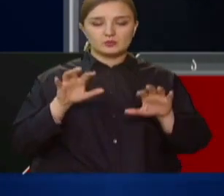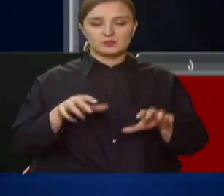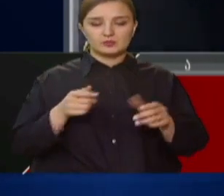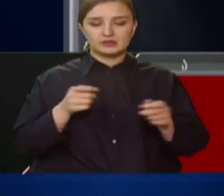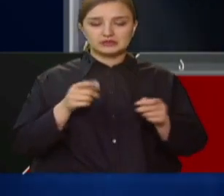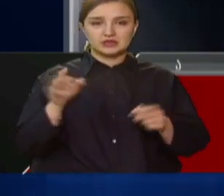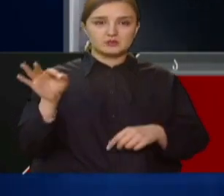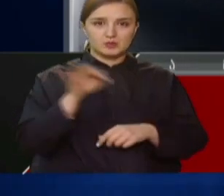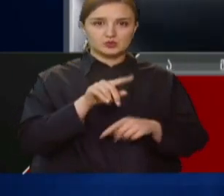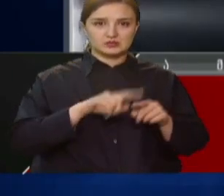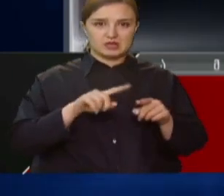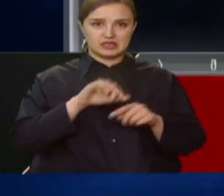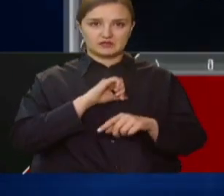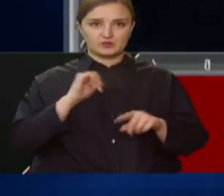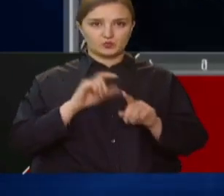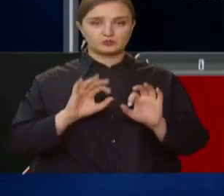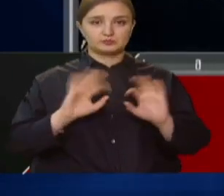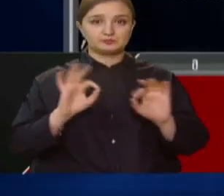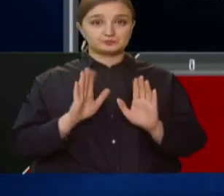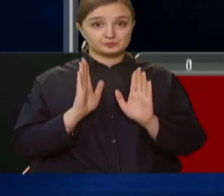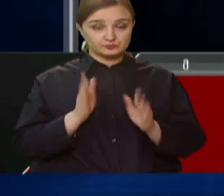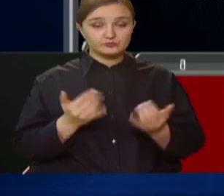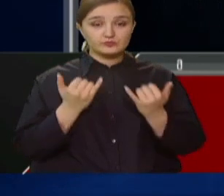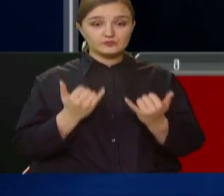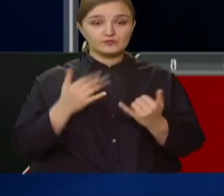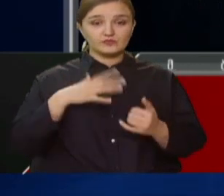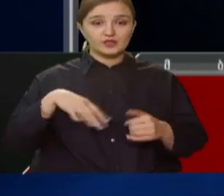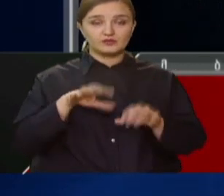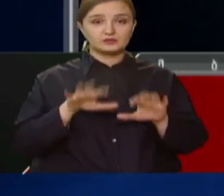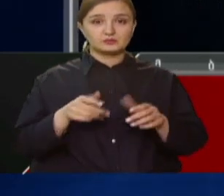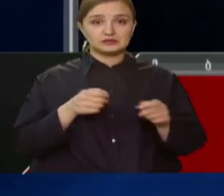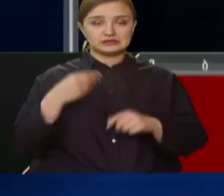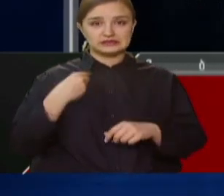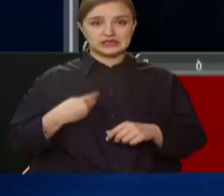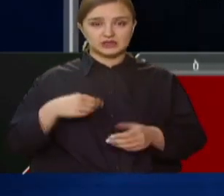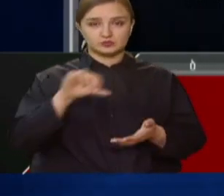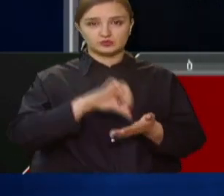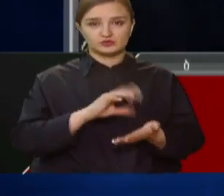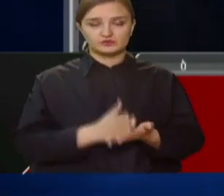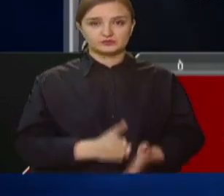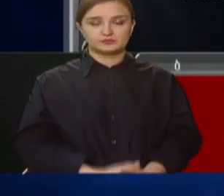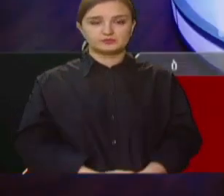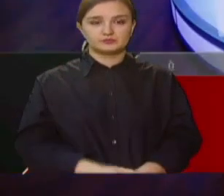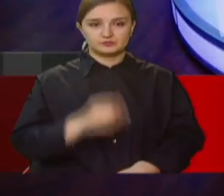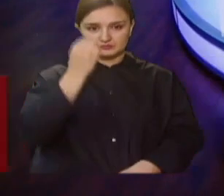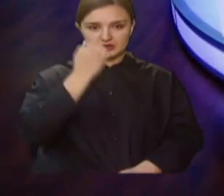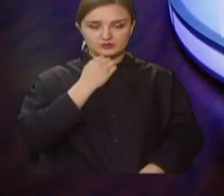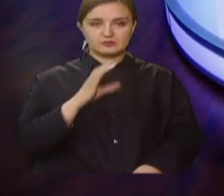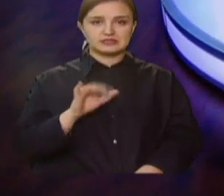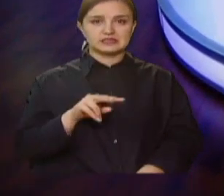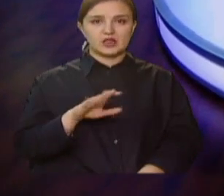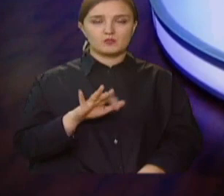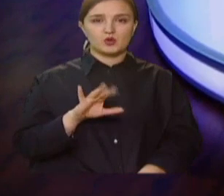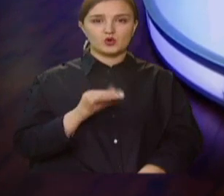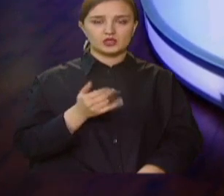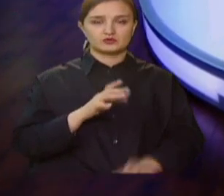ის ალბათ მალე თავად ისაუბრებს. ყოველ შემთხვევაში ახლა საქართველოს პრეზიდენტი სტრასბურგში იმყოფება. მადლობა, სალომე